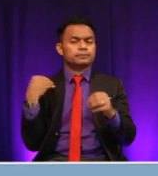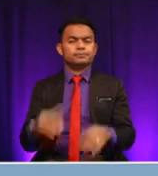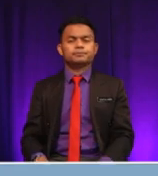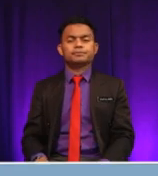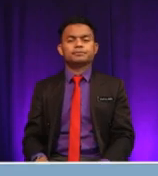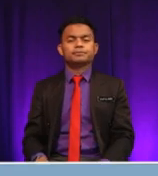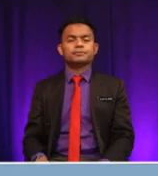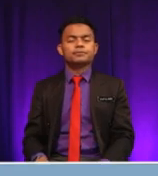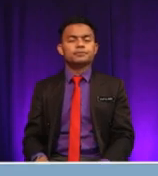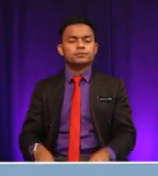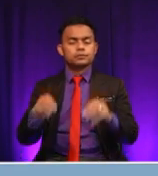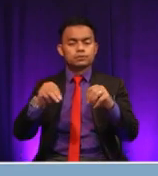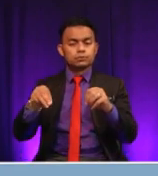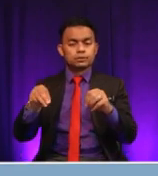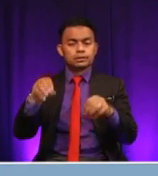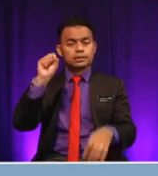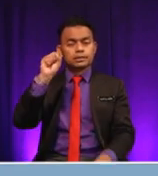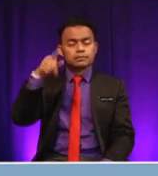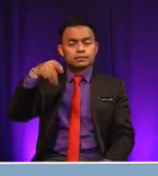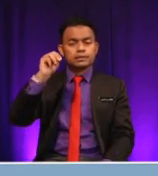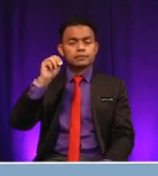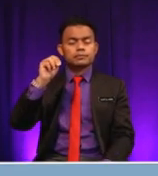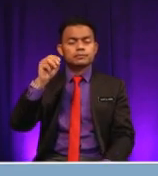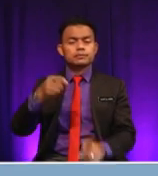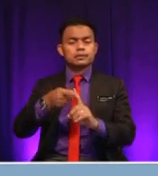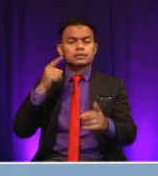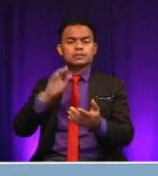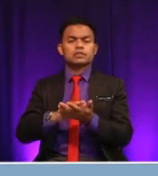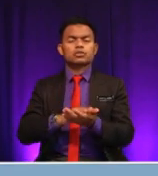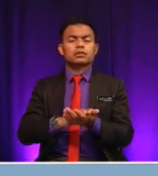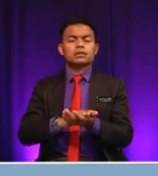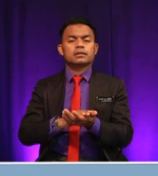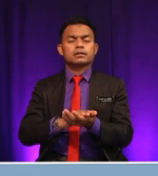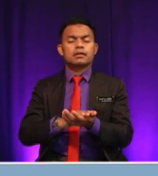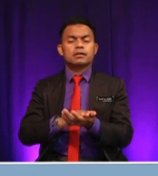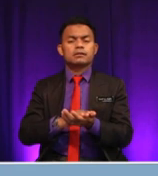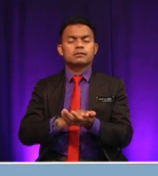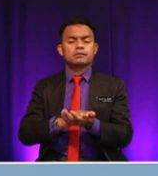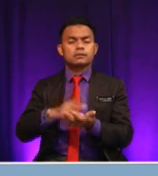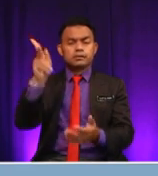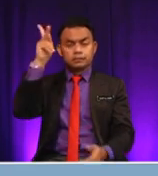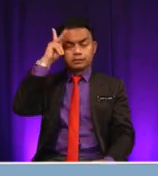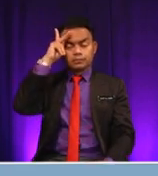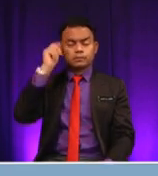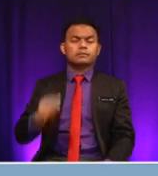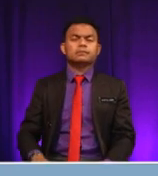pelajar SPM yang merupakan pelajar dari SMK Sekolah Menengah kebangsaan srikan